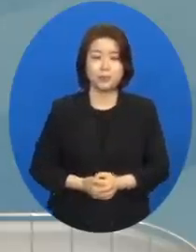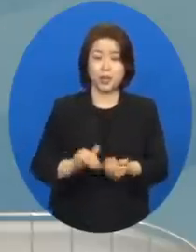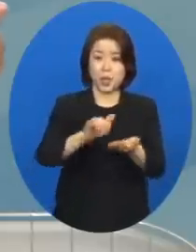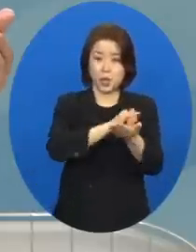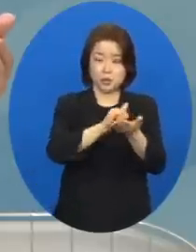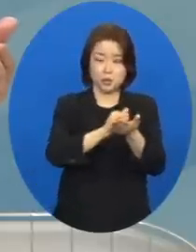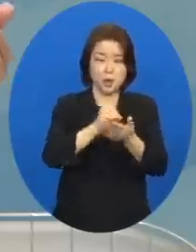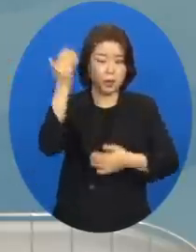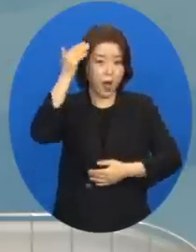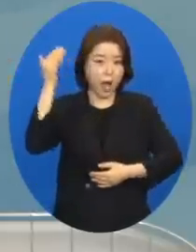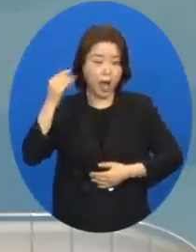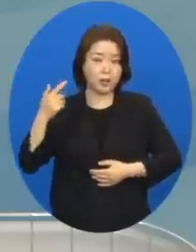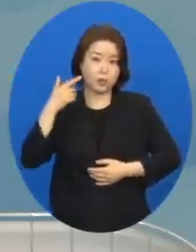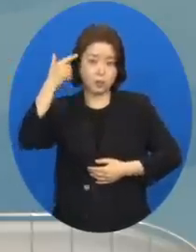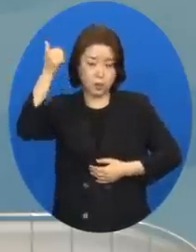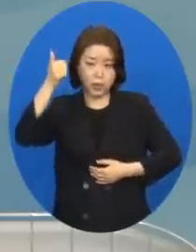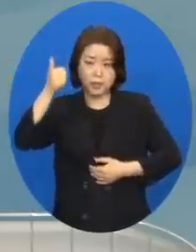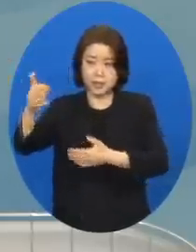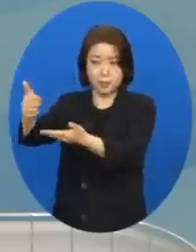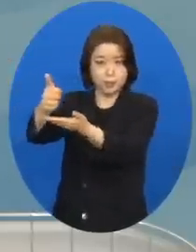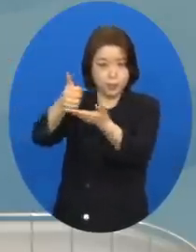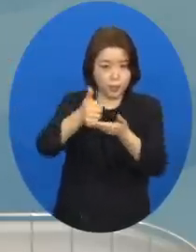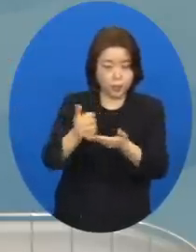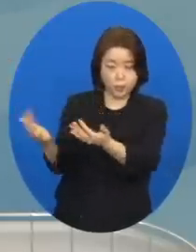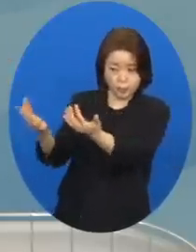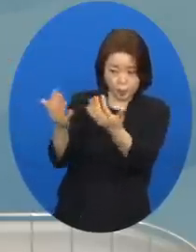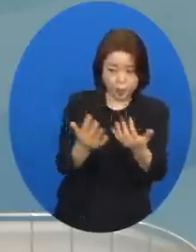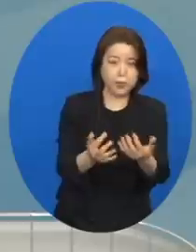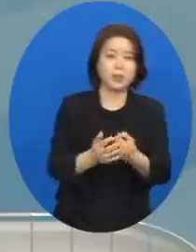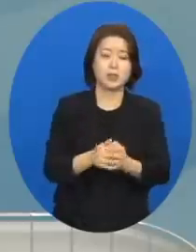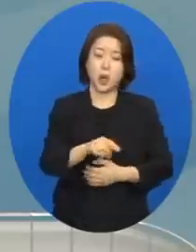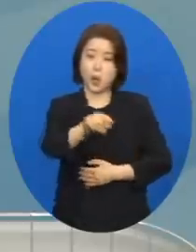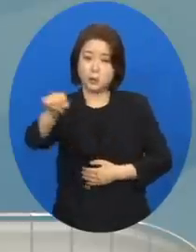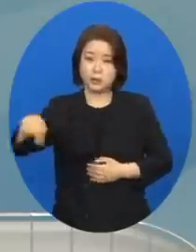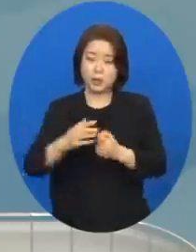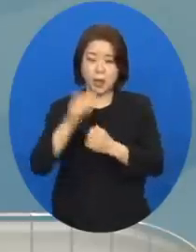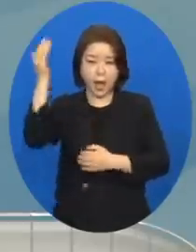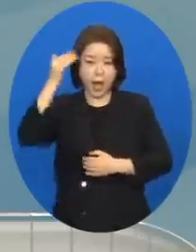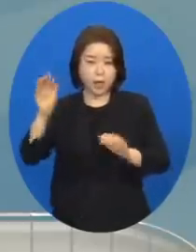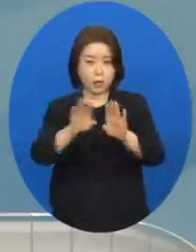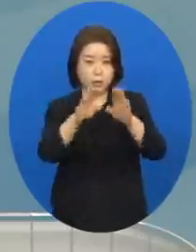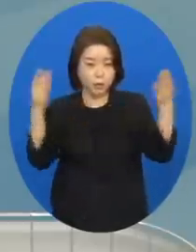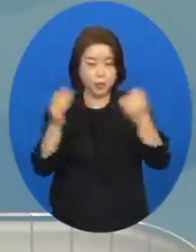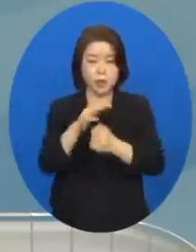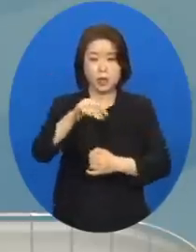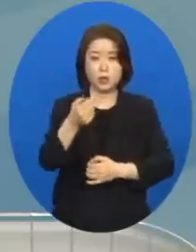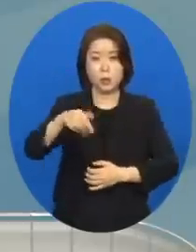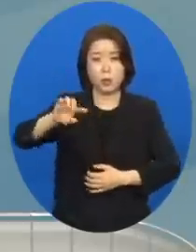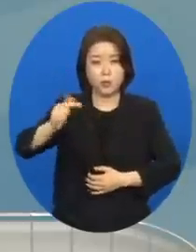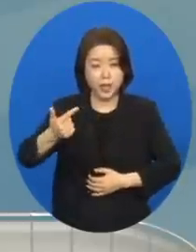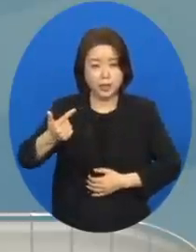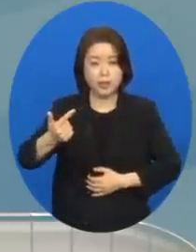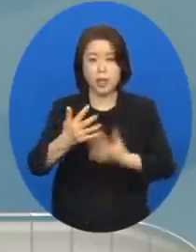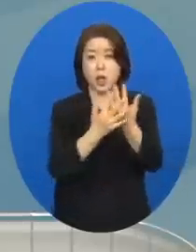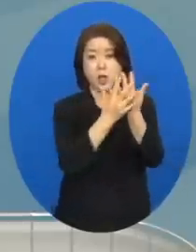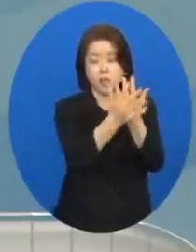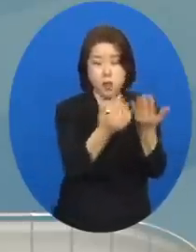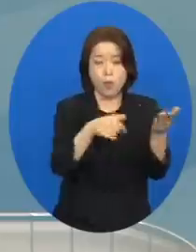교민 목회자들을 초청해서 그분들에게 한국에서 열리는 로잔 대회를 위해서